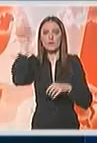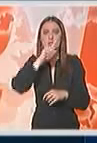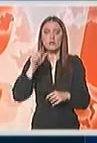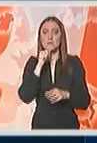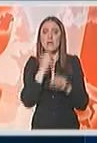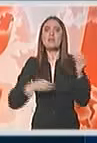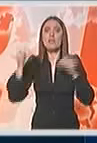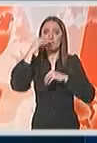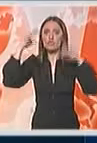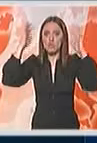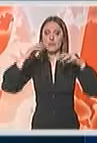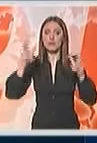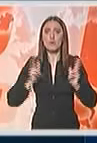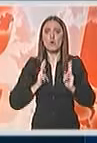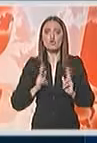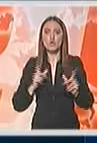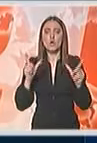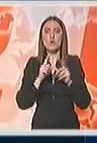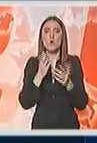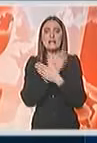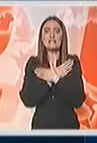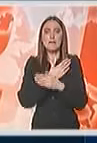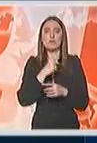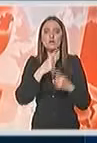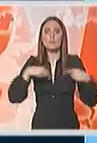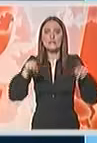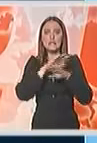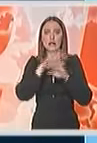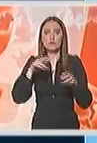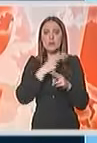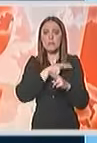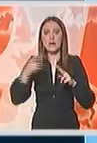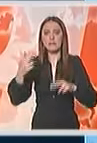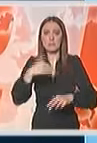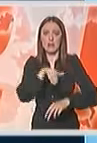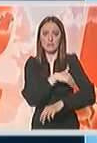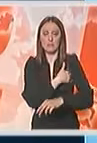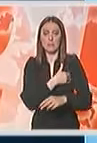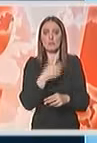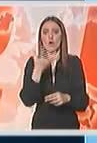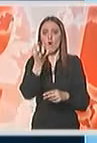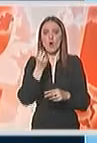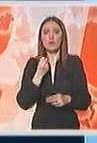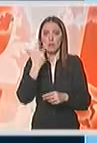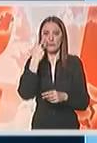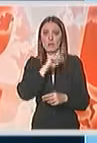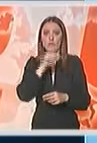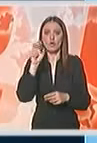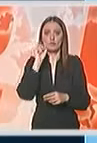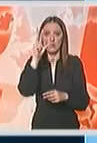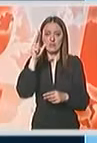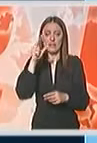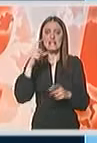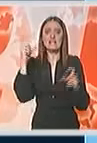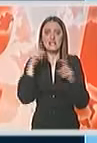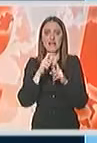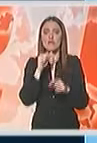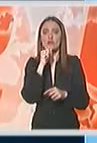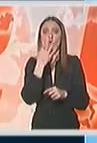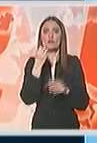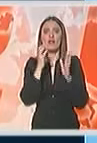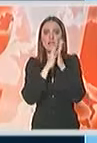i najveću količinu padavina očekujemo u zapadnom Sredozemlju. Maksimalna temperatura kretiće se od 3 do 13 na severu i